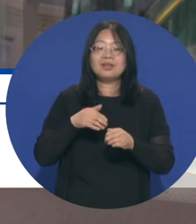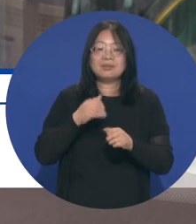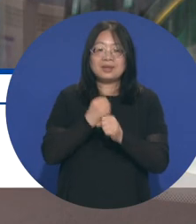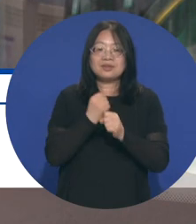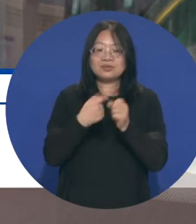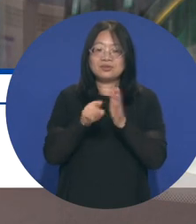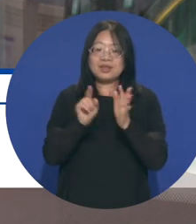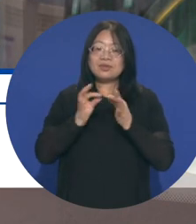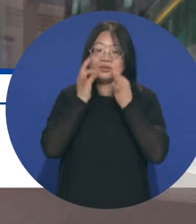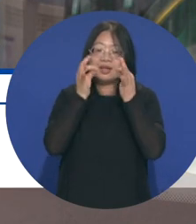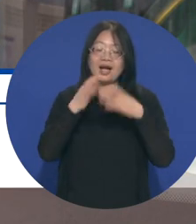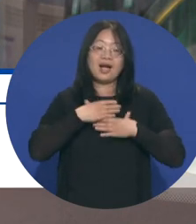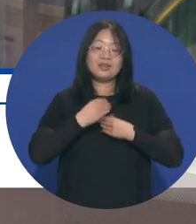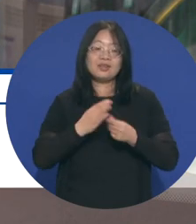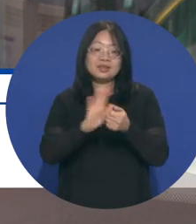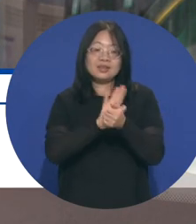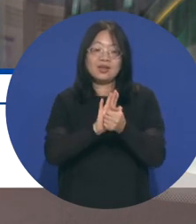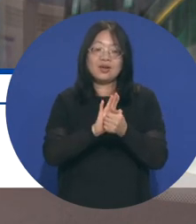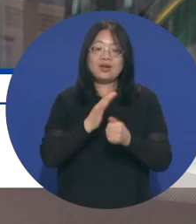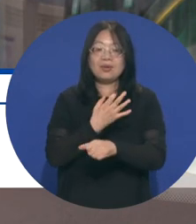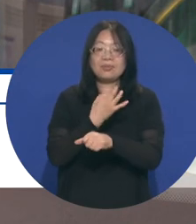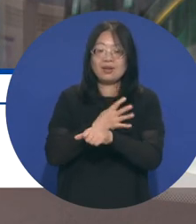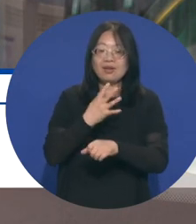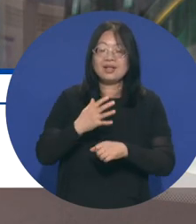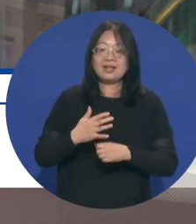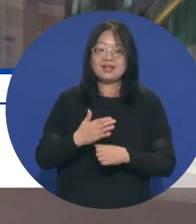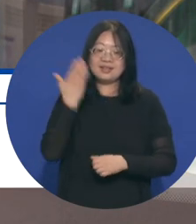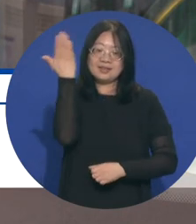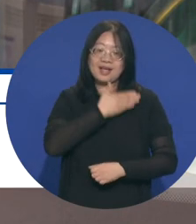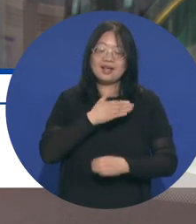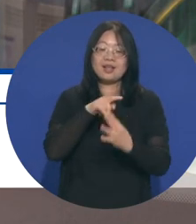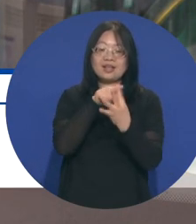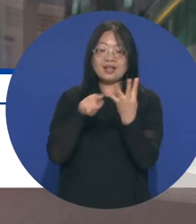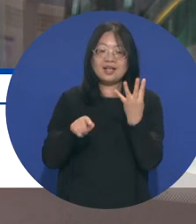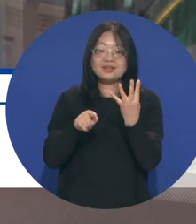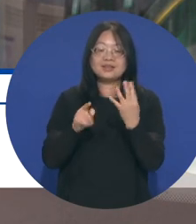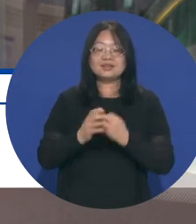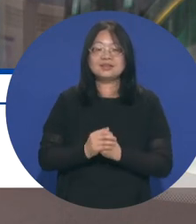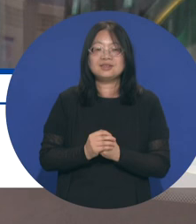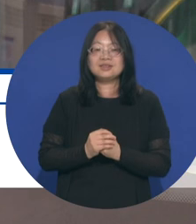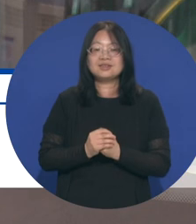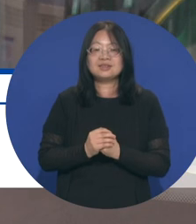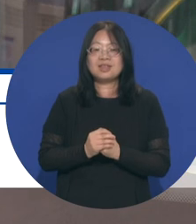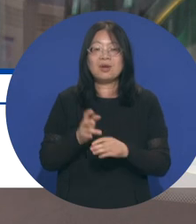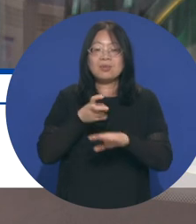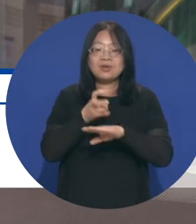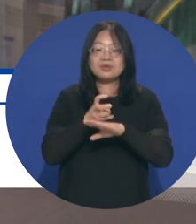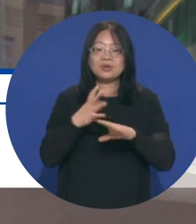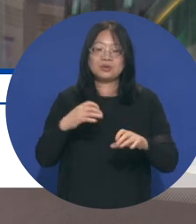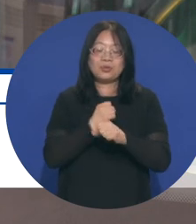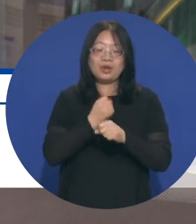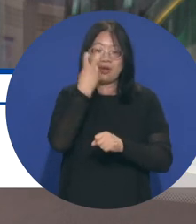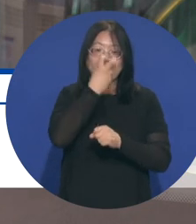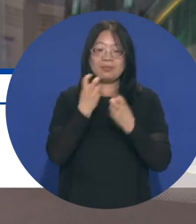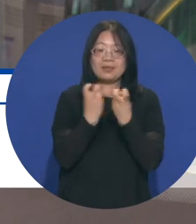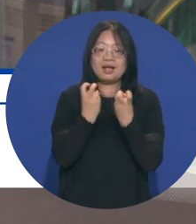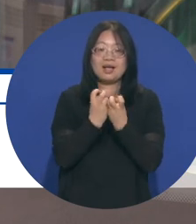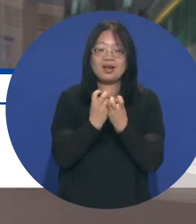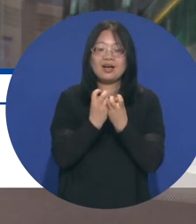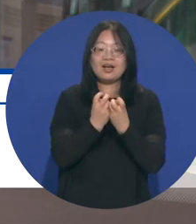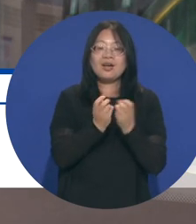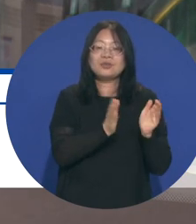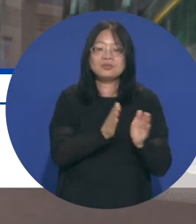안전 친절 그리고 편리 쾌적이네 가지의 방향에 시내버스 종합 관리 방안을